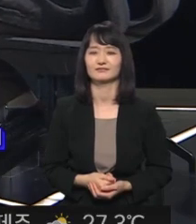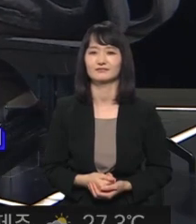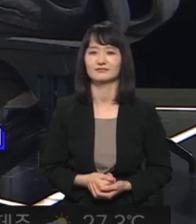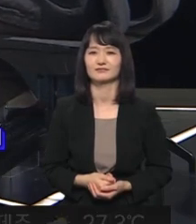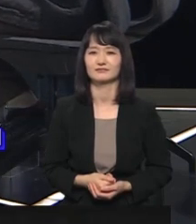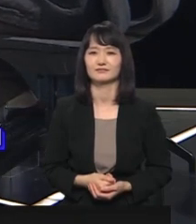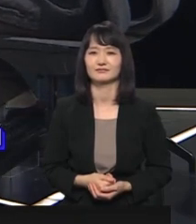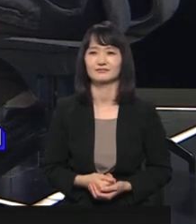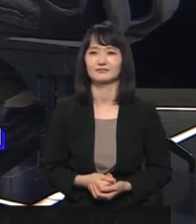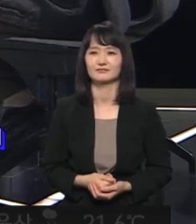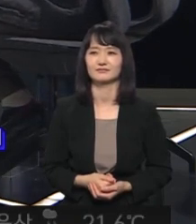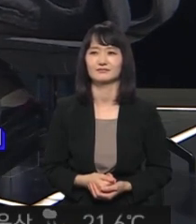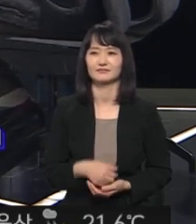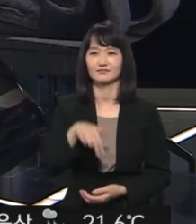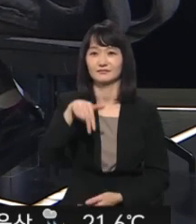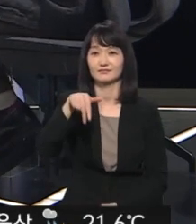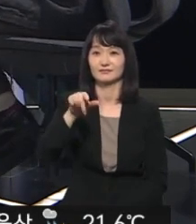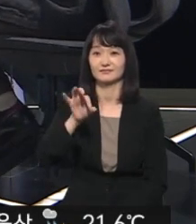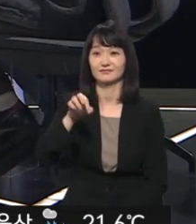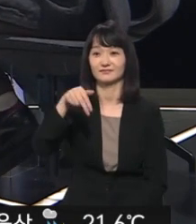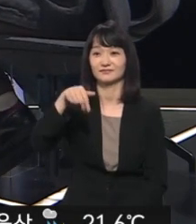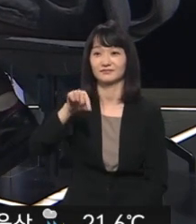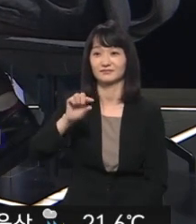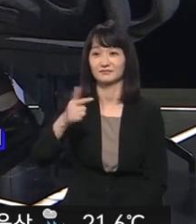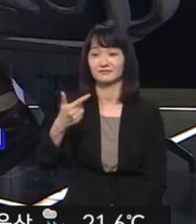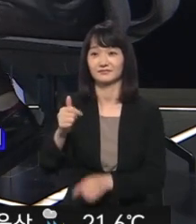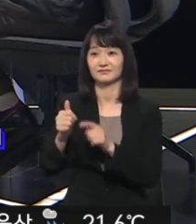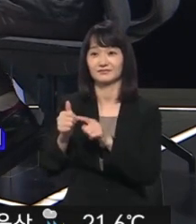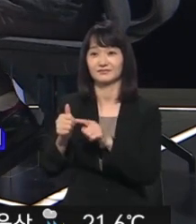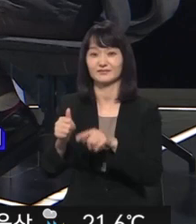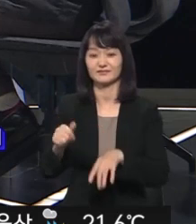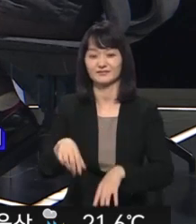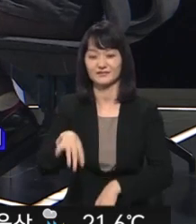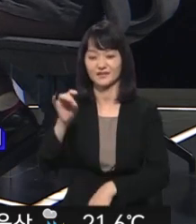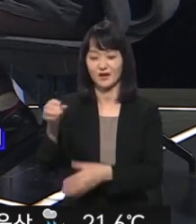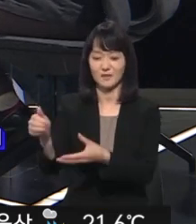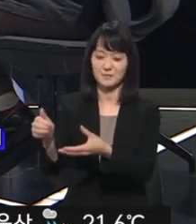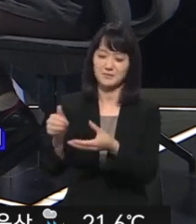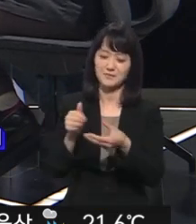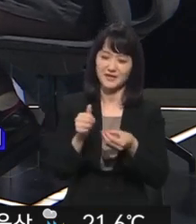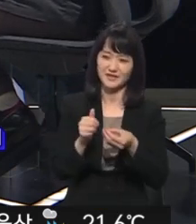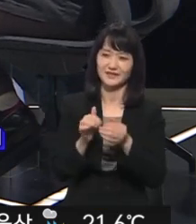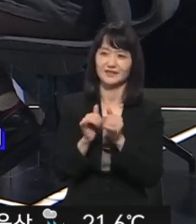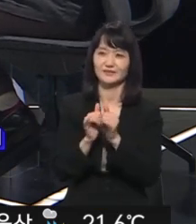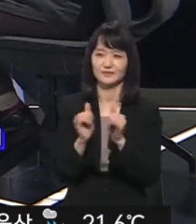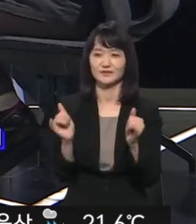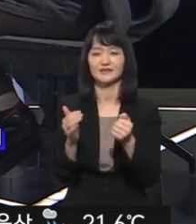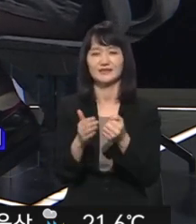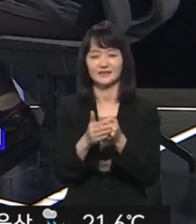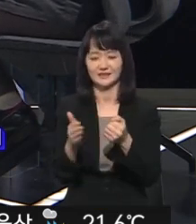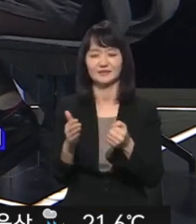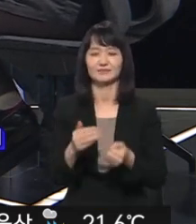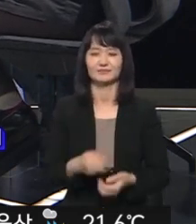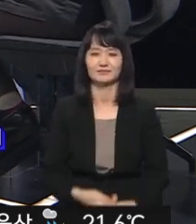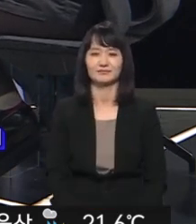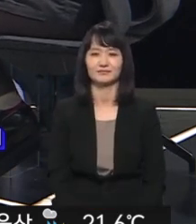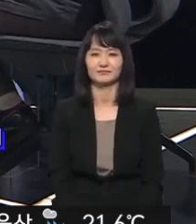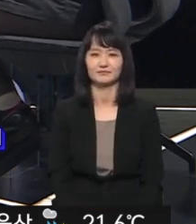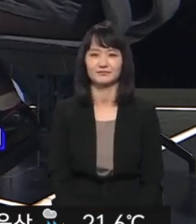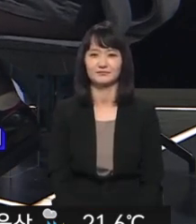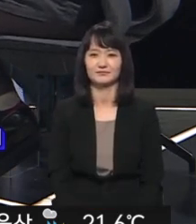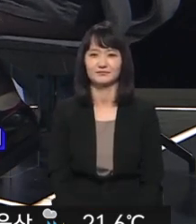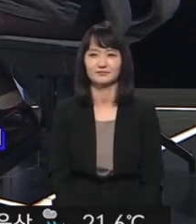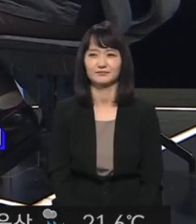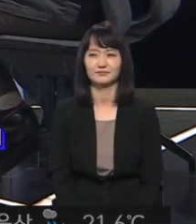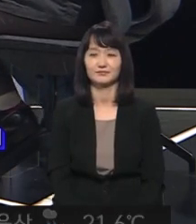그래서 제가 그 어느 아저씨 또 저희 초창기 패널이 어떻게 생각해야 않아야 그래 생길 수 있어 좋았습니다 그래서 이 이